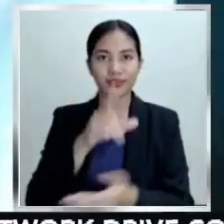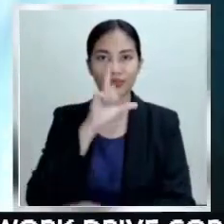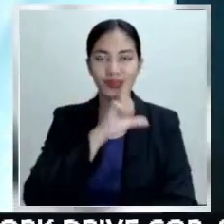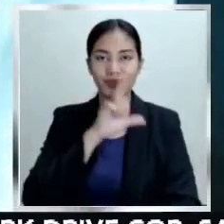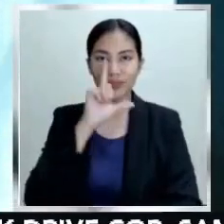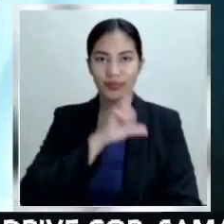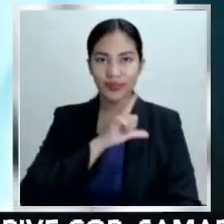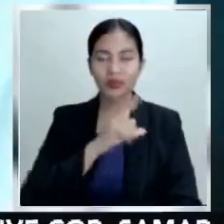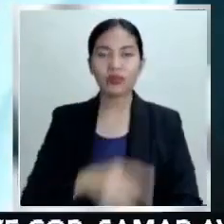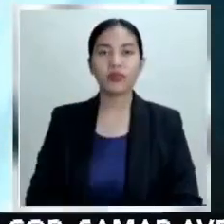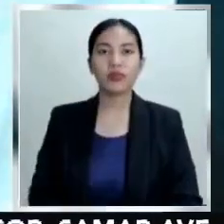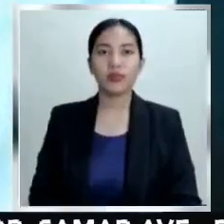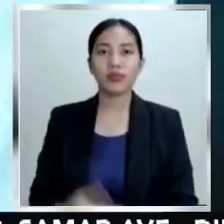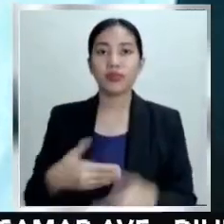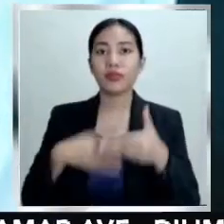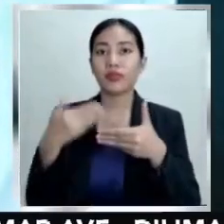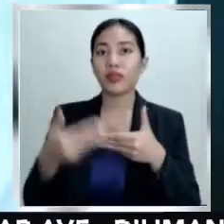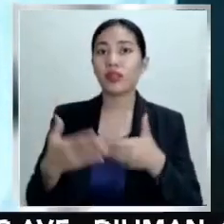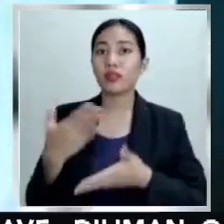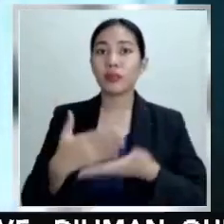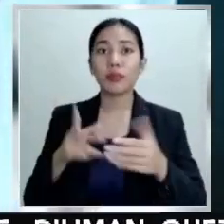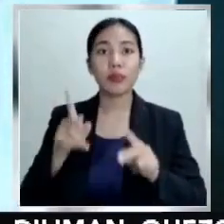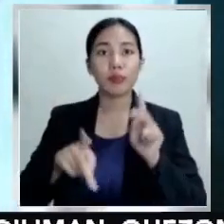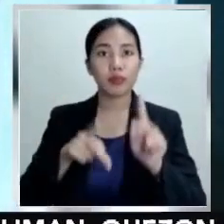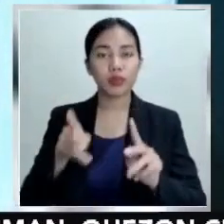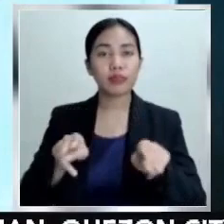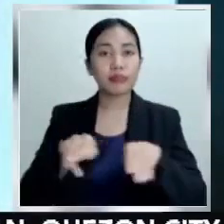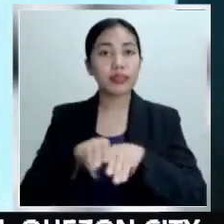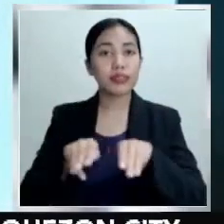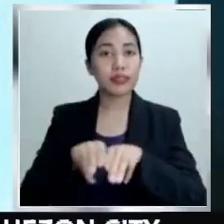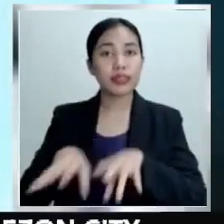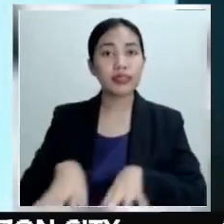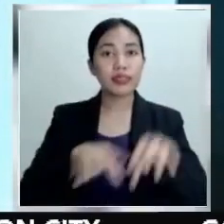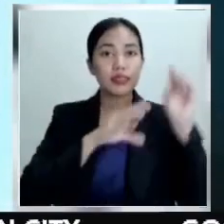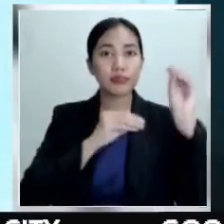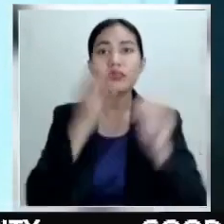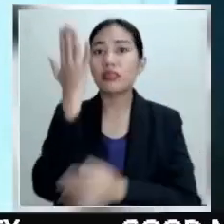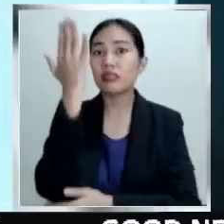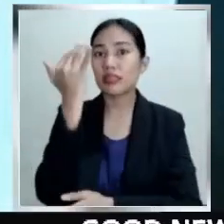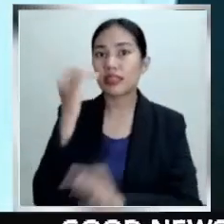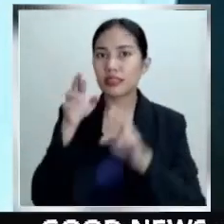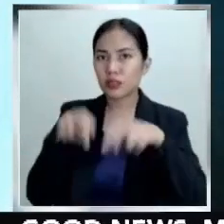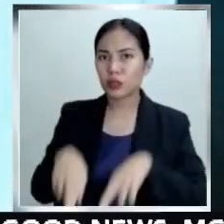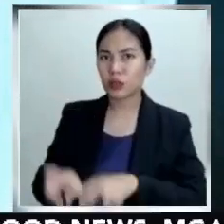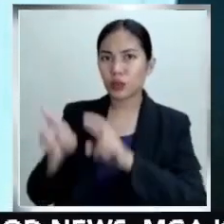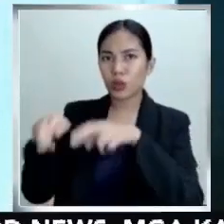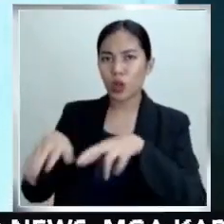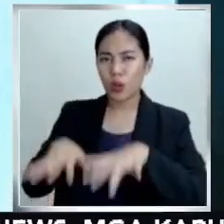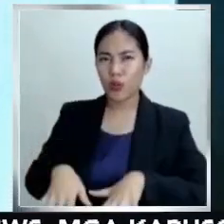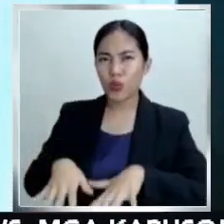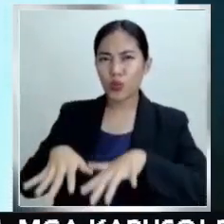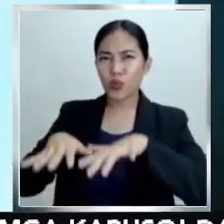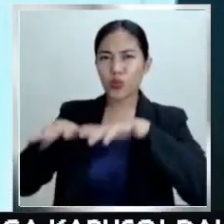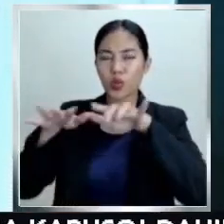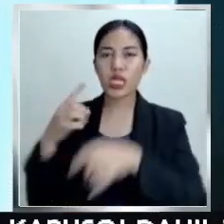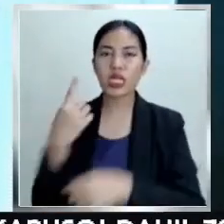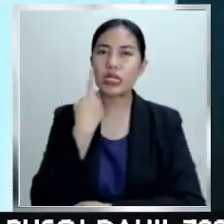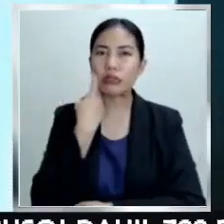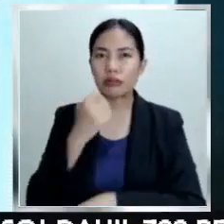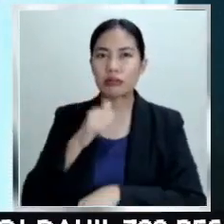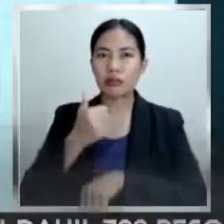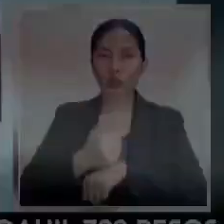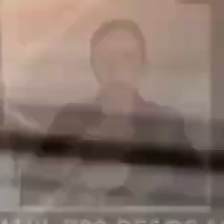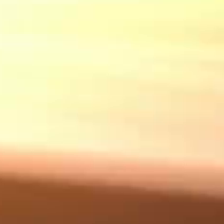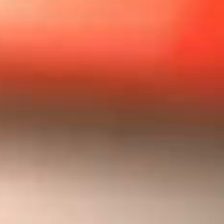Inilikas ang ilang taga Marikina dahil sa pag-apaw ng Marikina River hanggang sa second alarm ang itinaas kanina. Ang sitwasyon doon,